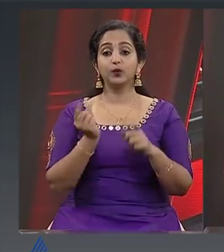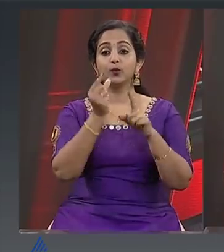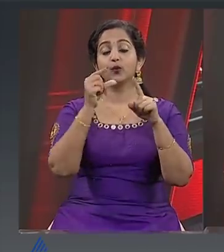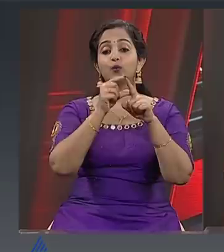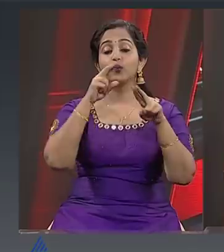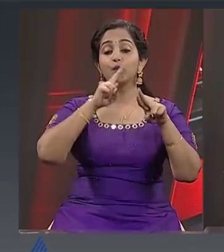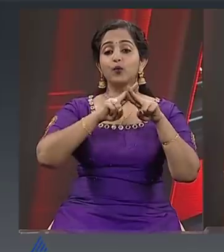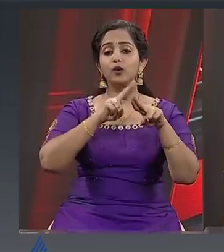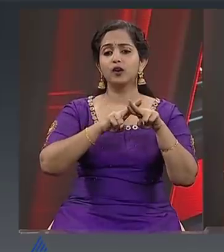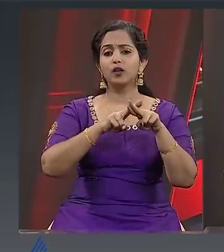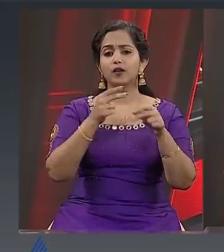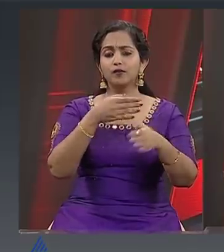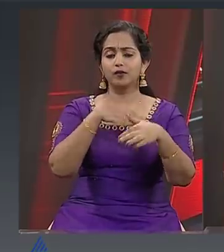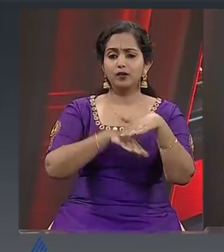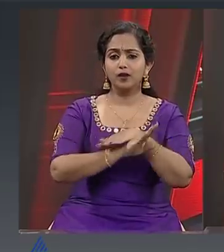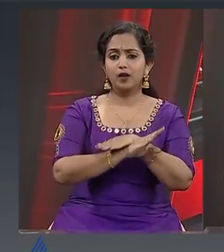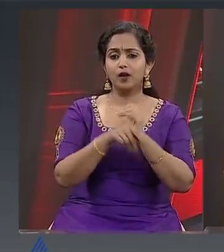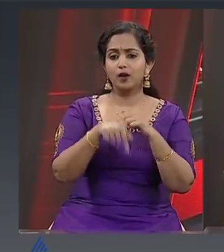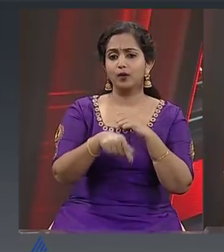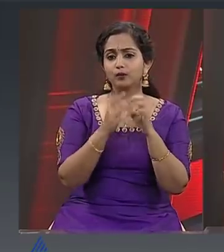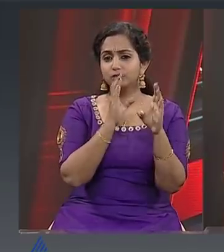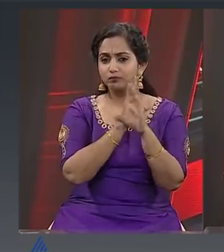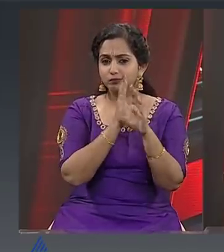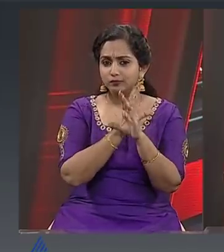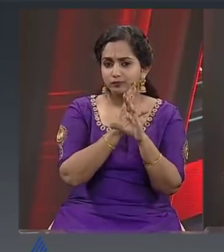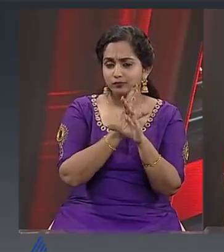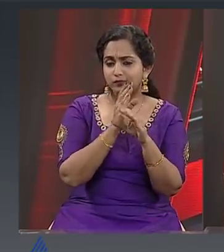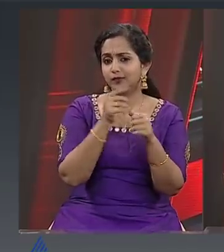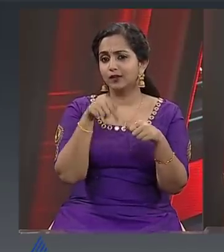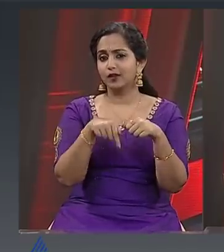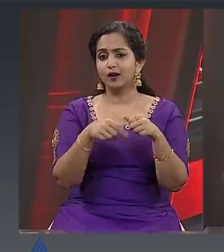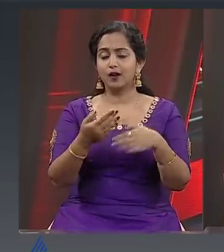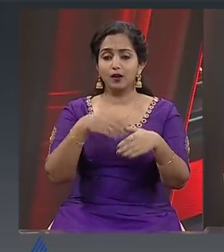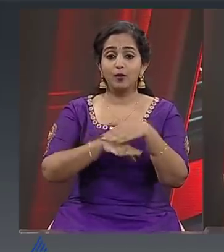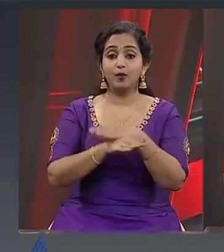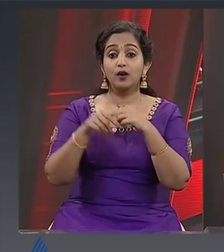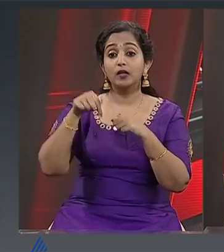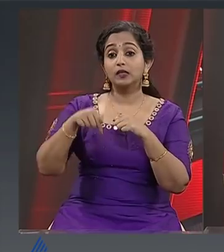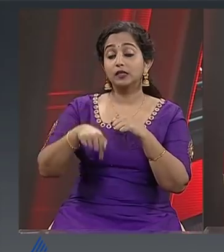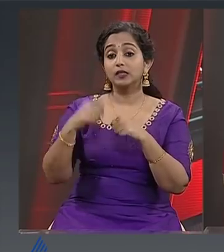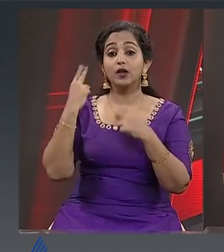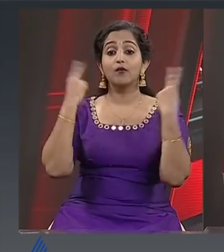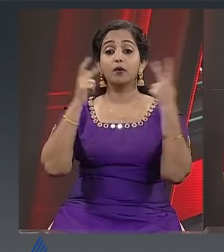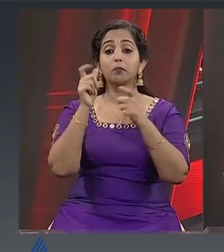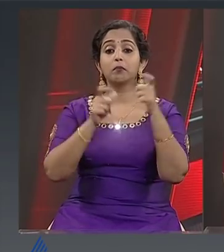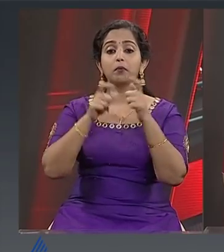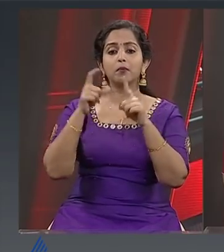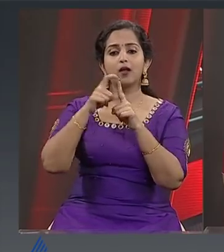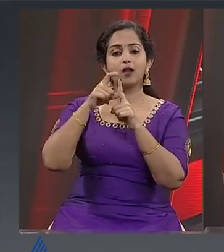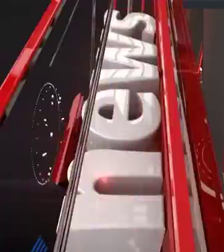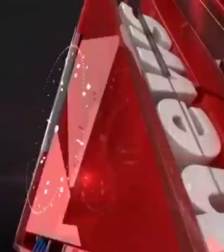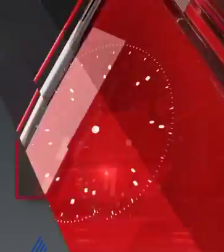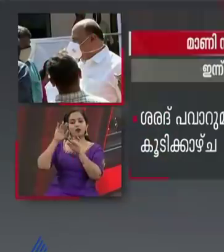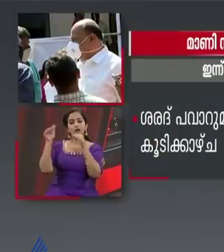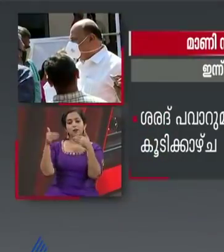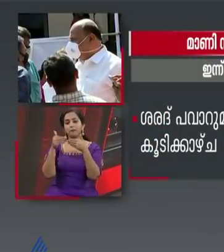യുഡിഎഫിലേക്കെന്ന അഭ്യൂഹങ്ങൾക്കിടെ മാണി സി കാപ്പൻ എൻസിപി ദേശീയ അധ്യക്ഷൻ ശരത് പവാറുമായി ഇന്ന് ദില്ലിയിൽ കൂടിക്കാഴ്ച നടത്തും. പാലാ സീറ്റിൽ